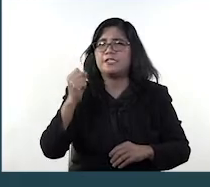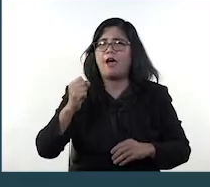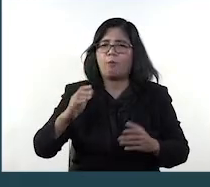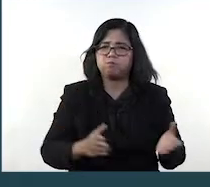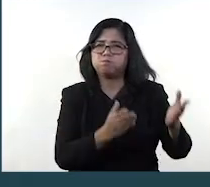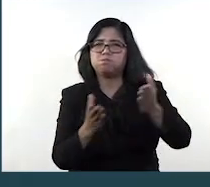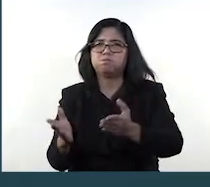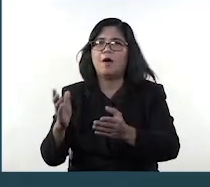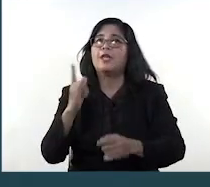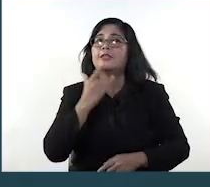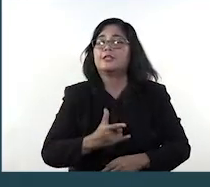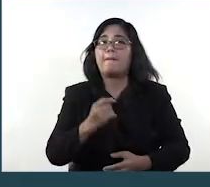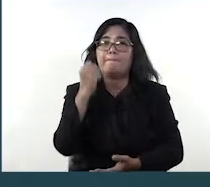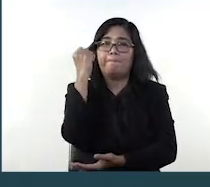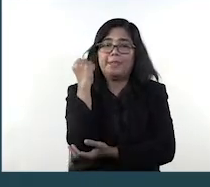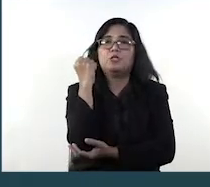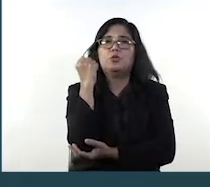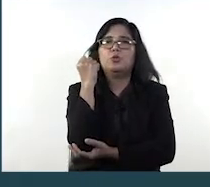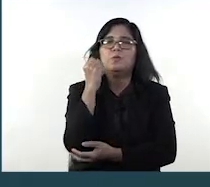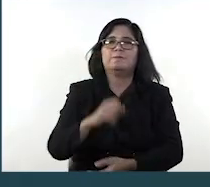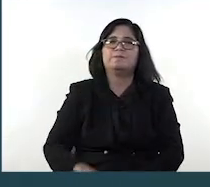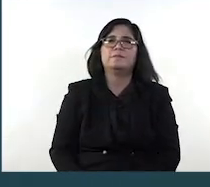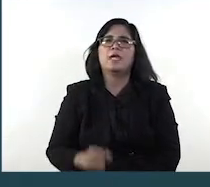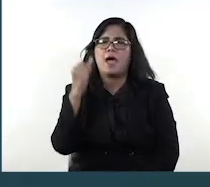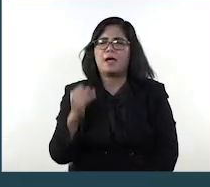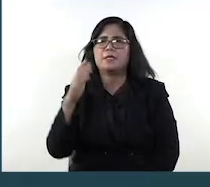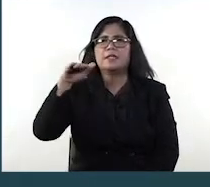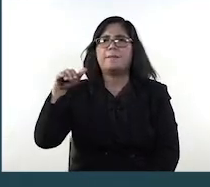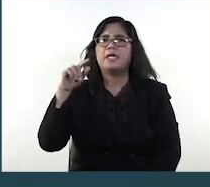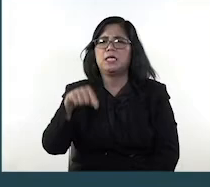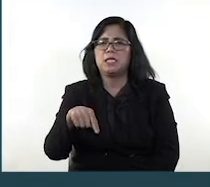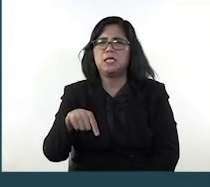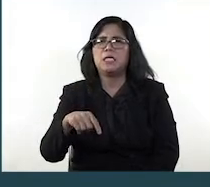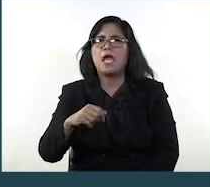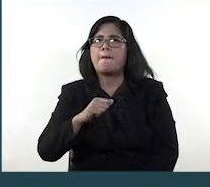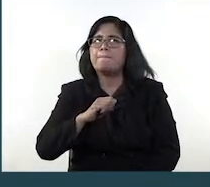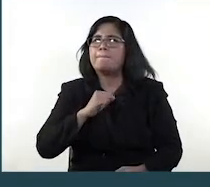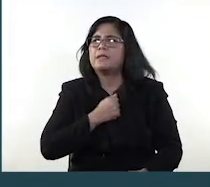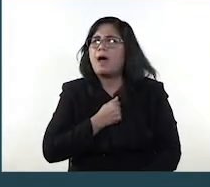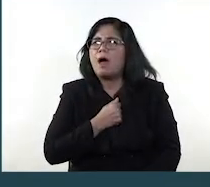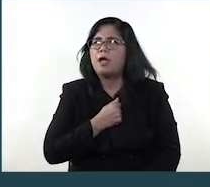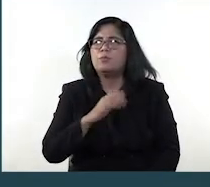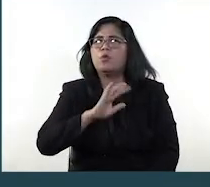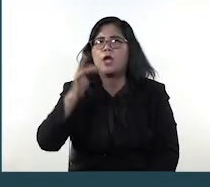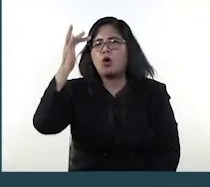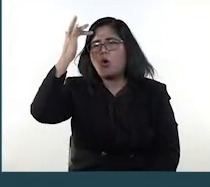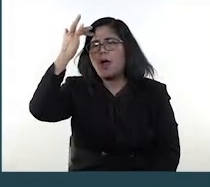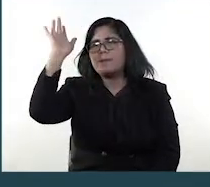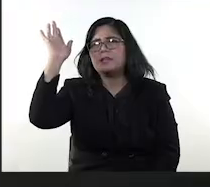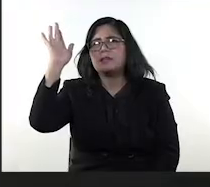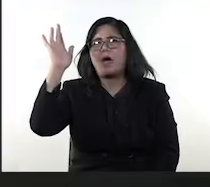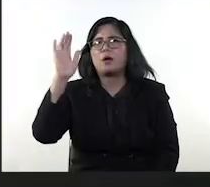air akhir-akhir zaman ini yang hanya bisa bertahan ia bukan orang pintar berkonsep bukan orang pintar